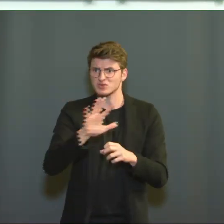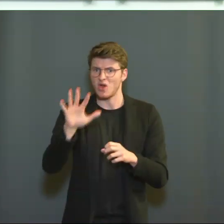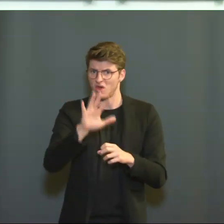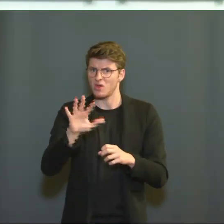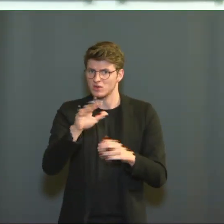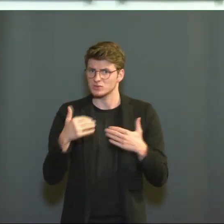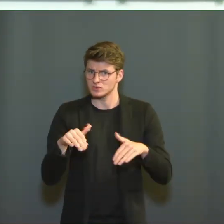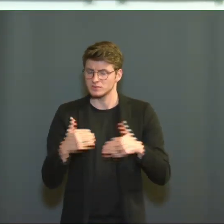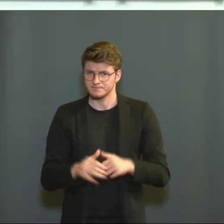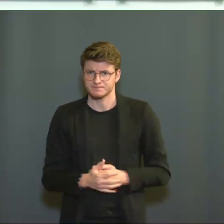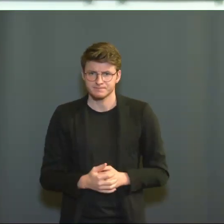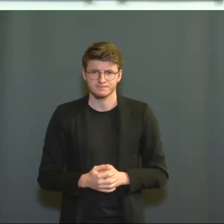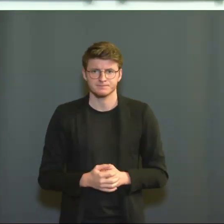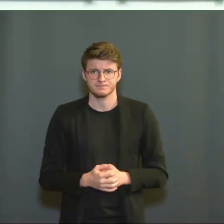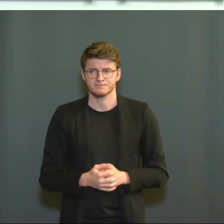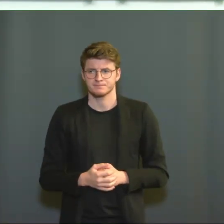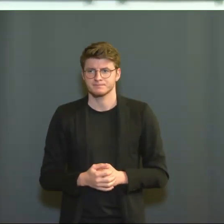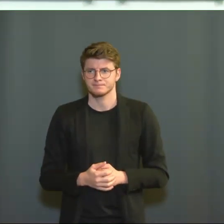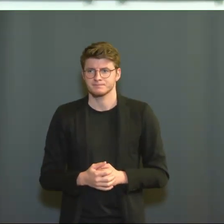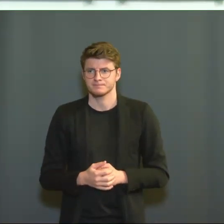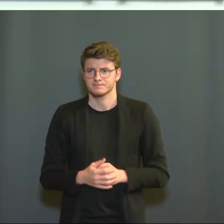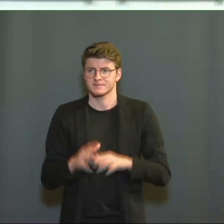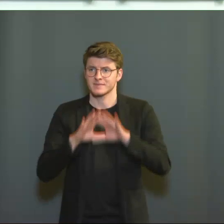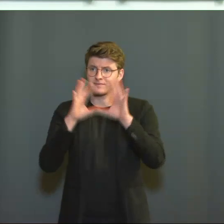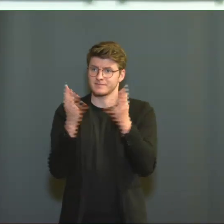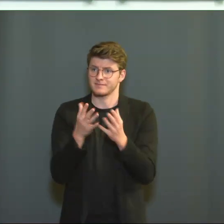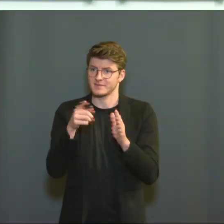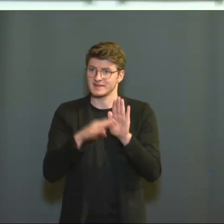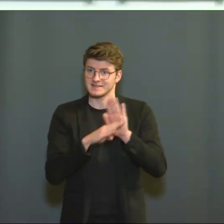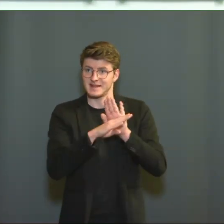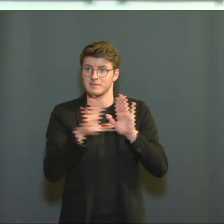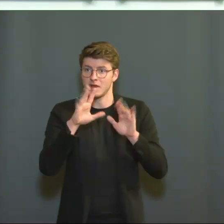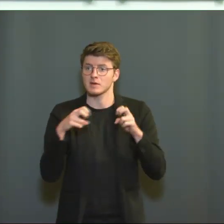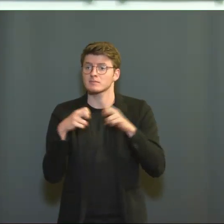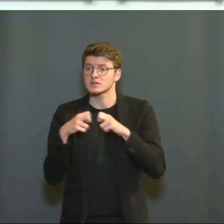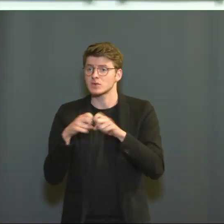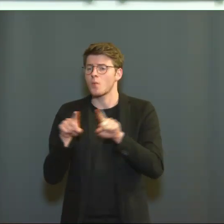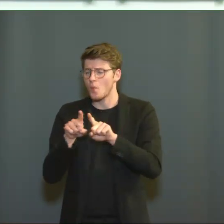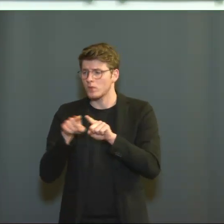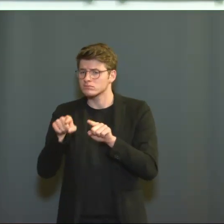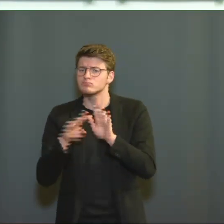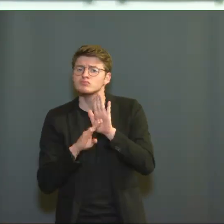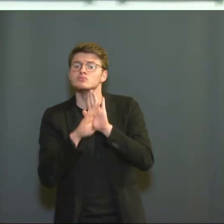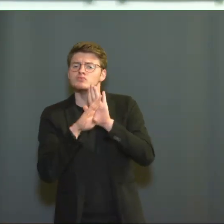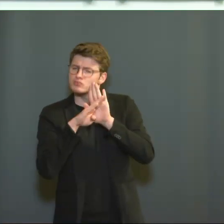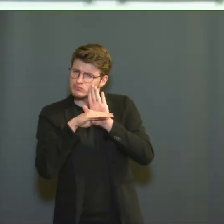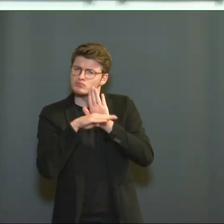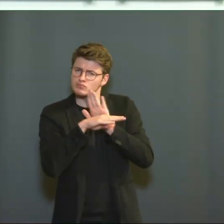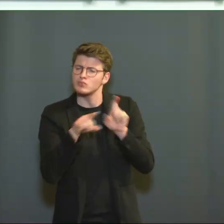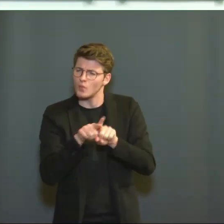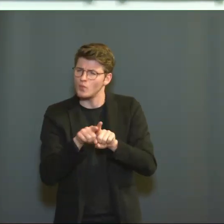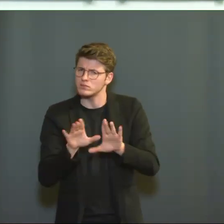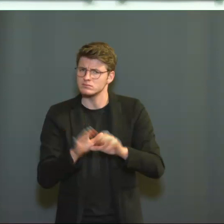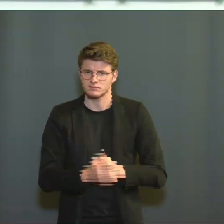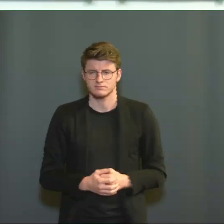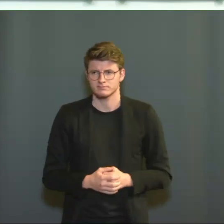Net als op het nationale niveau zien we hier ook een geleidelijke stabilisatie. Ten opzichte van de week ervoor werden er in